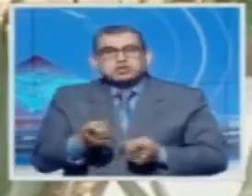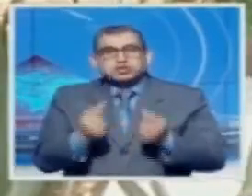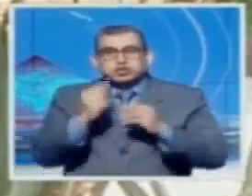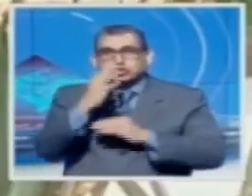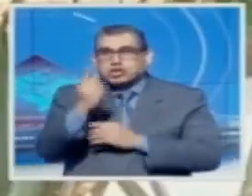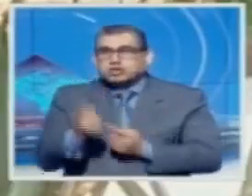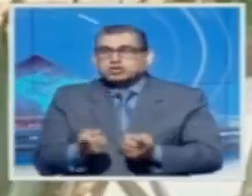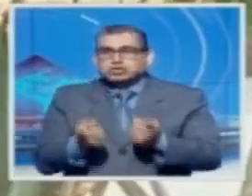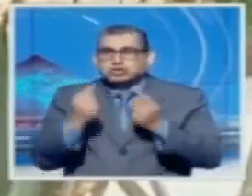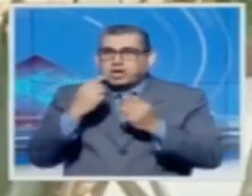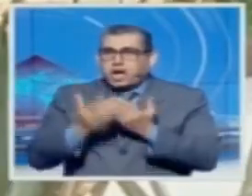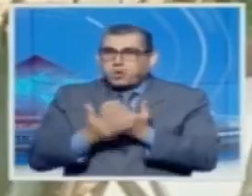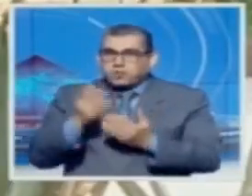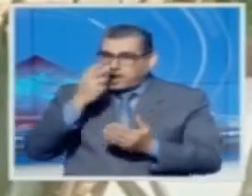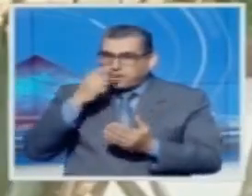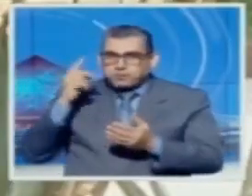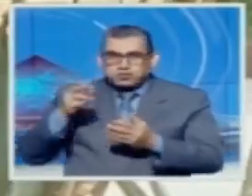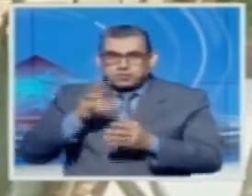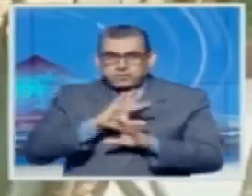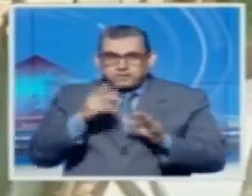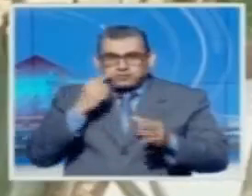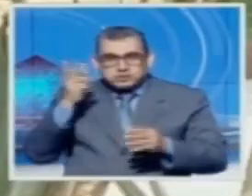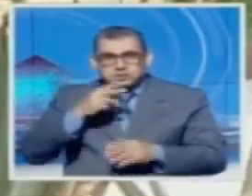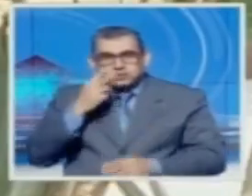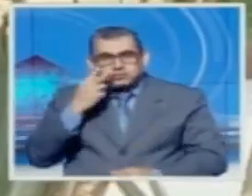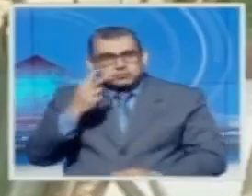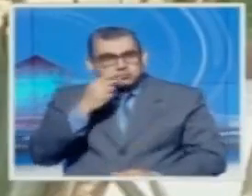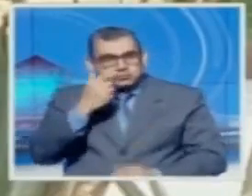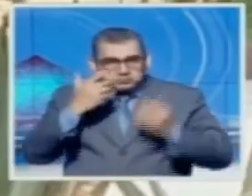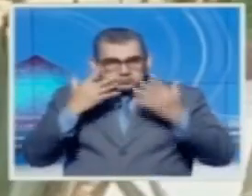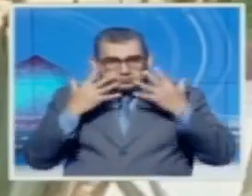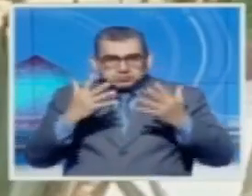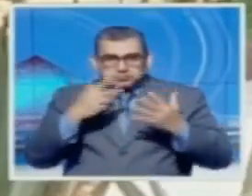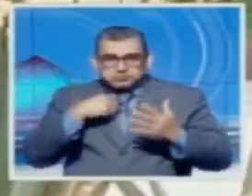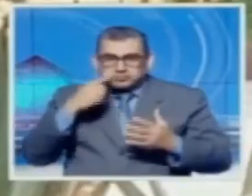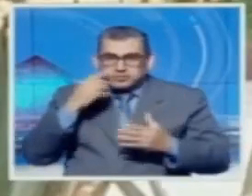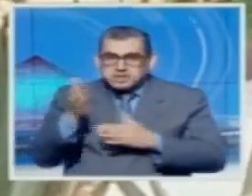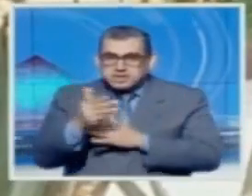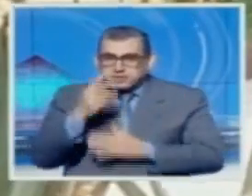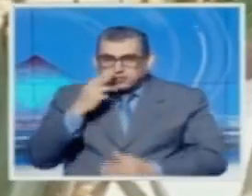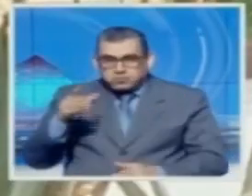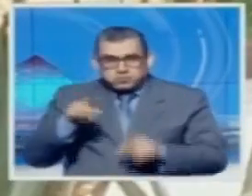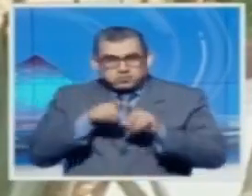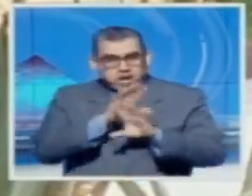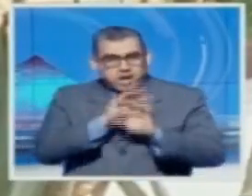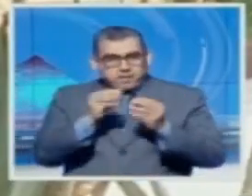والأشجار، بالإضافة إلى المناطق الخلابة على مستوى رؤية الأسماك